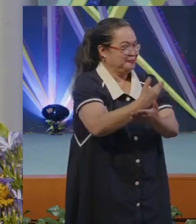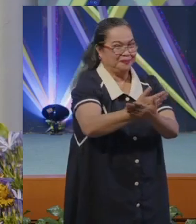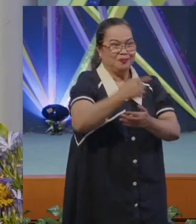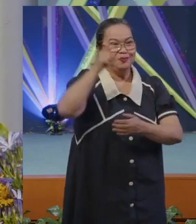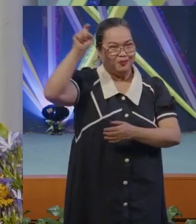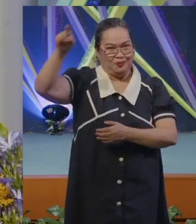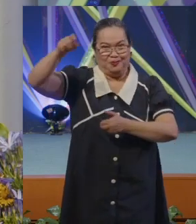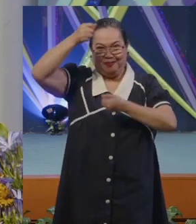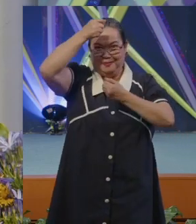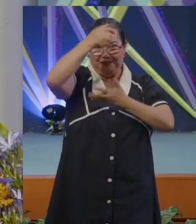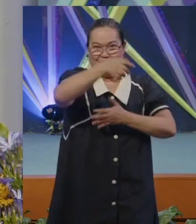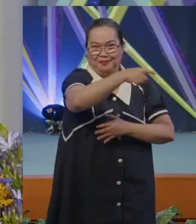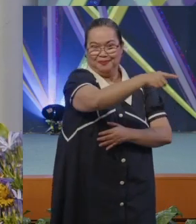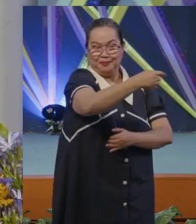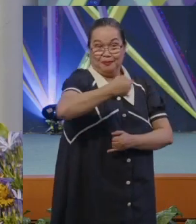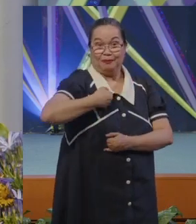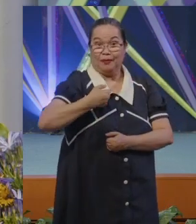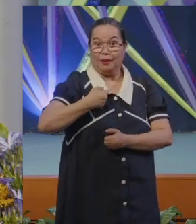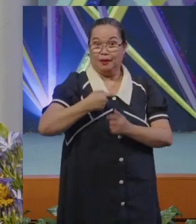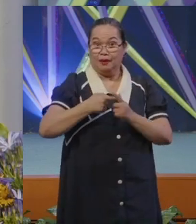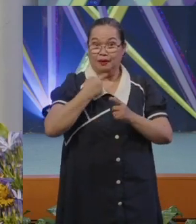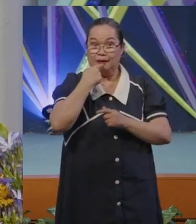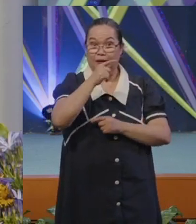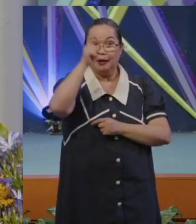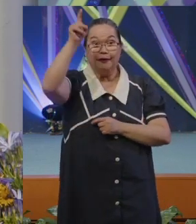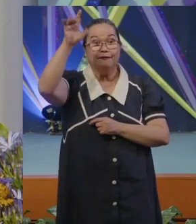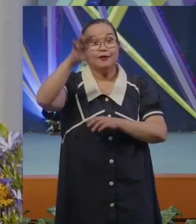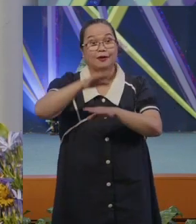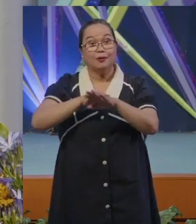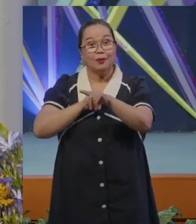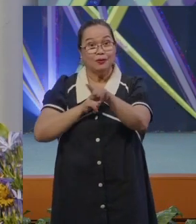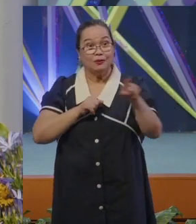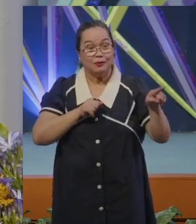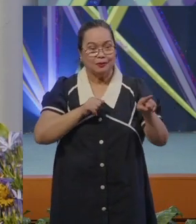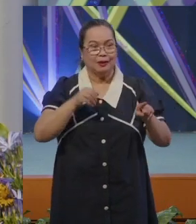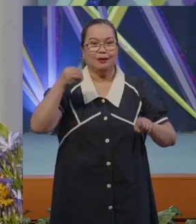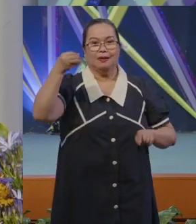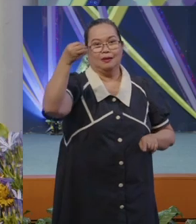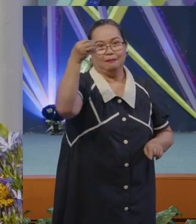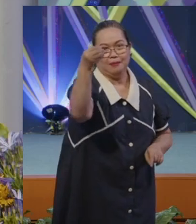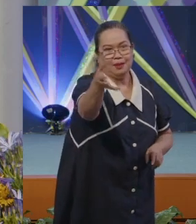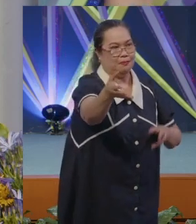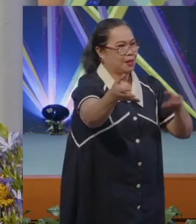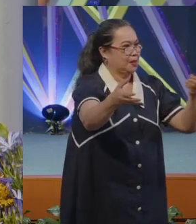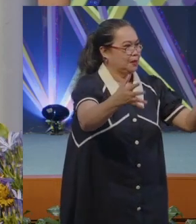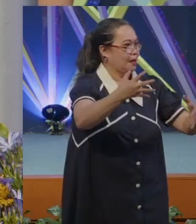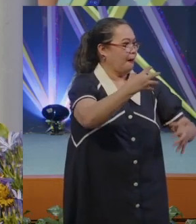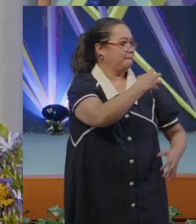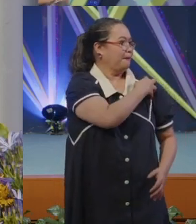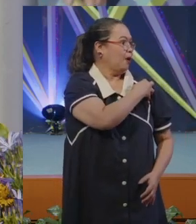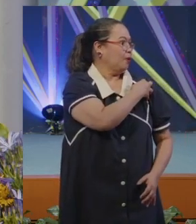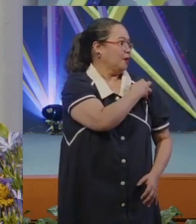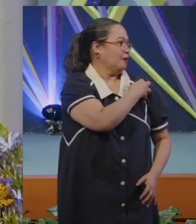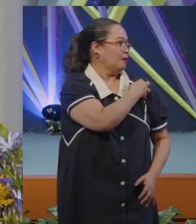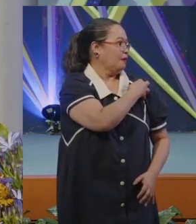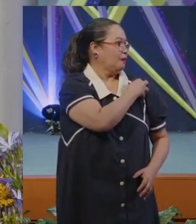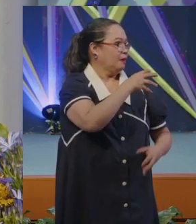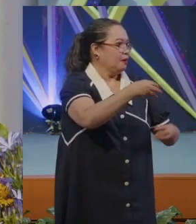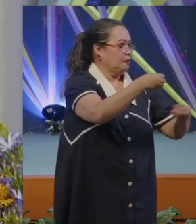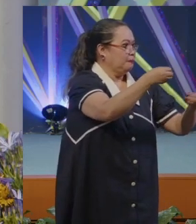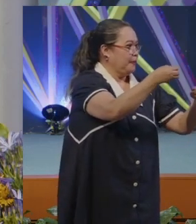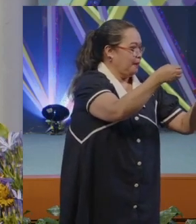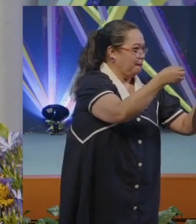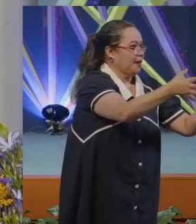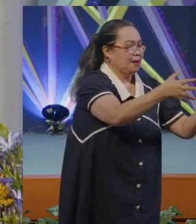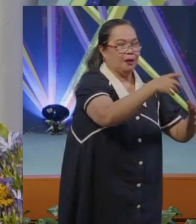sundin. So alam nyo, pag tinawag kayo ng Panginoon, bibigyan niya kayo ng kapangyarihan, bibigyan